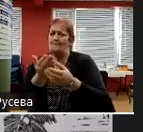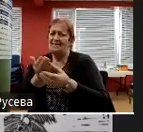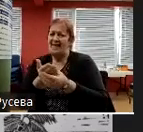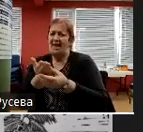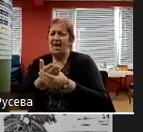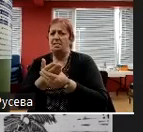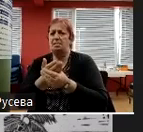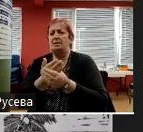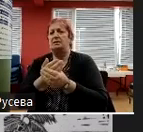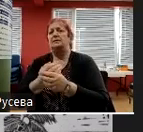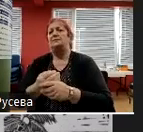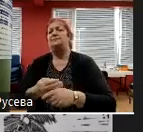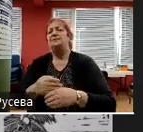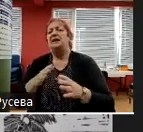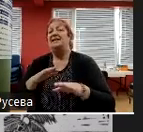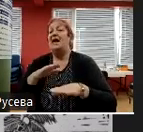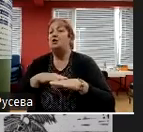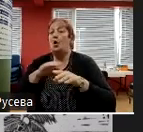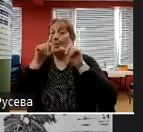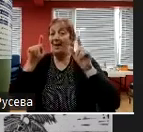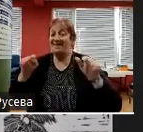или документи в